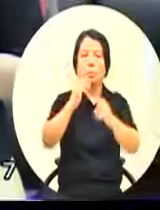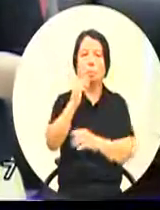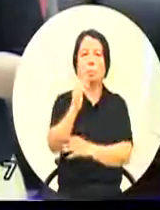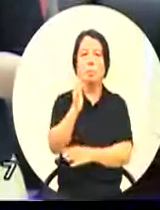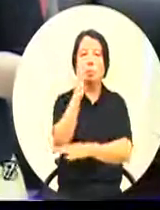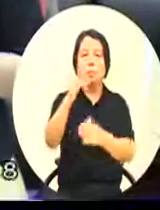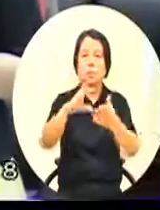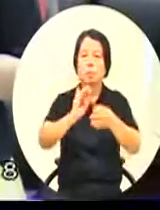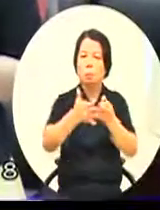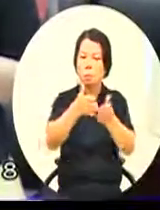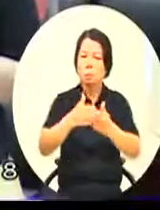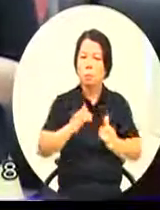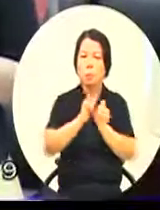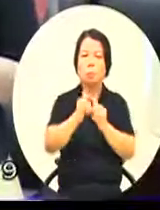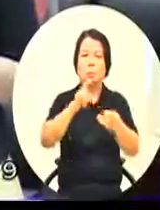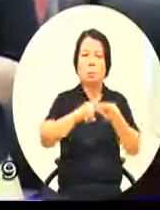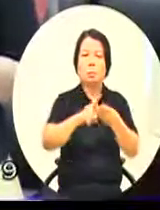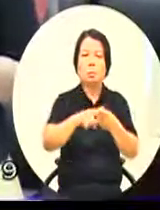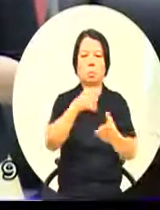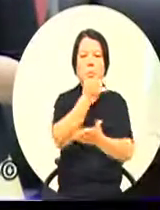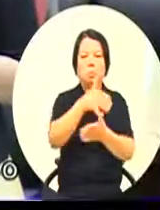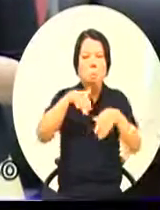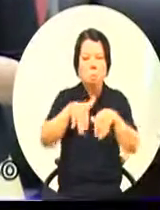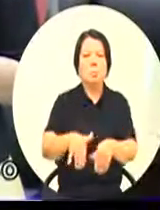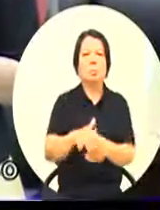车，民主的倒车。